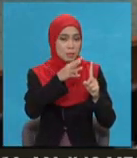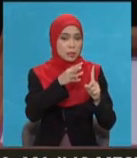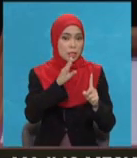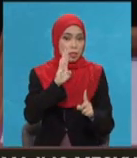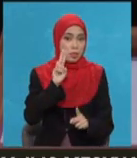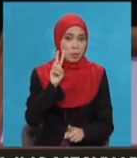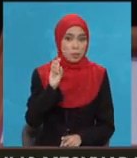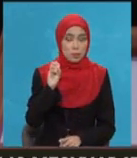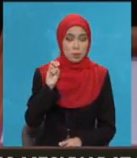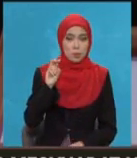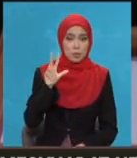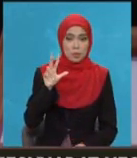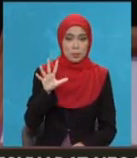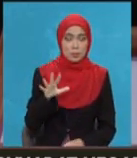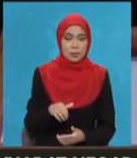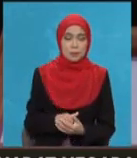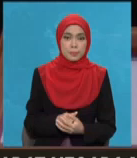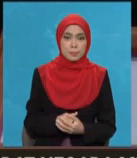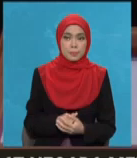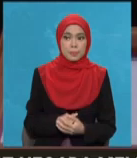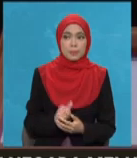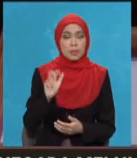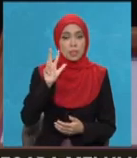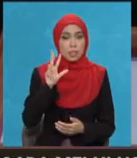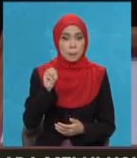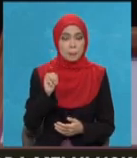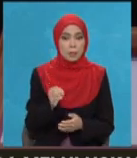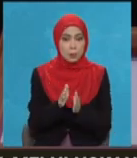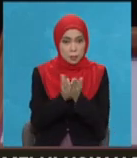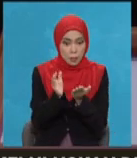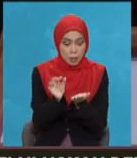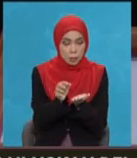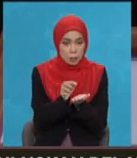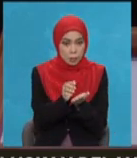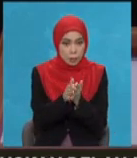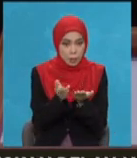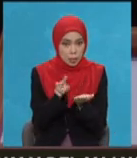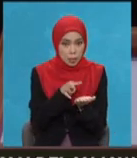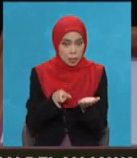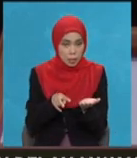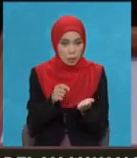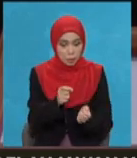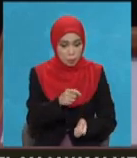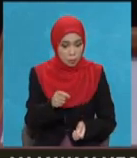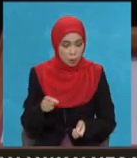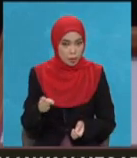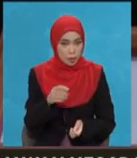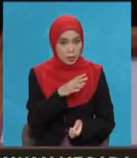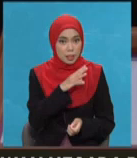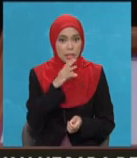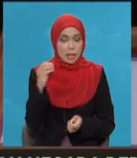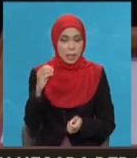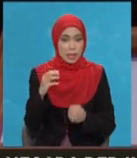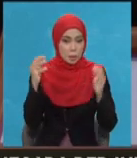di segi kemahiran 3M membaca menulis mengira usaha-usaha hendaklah